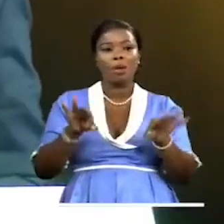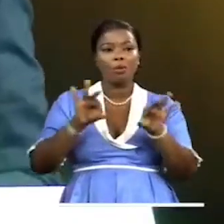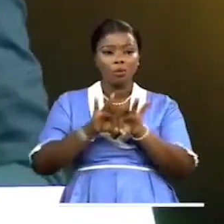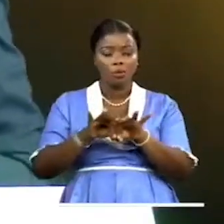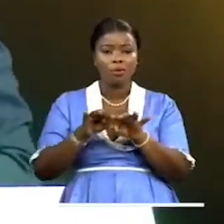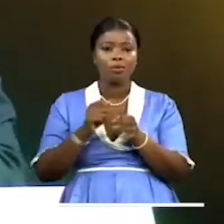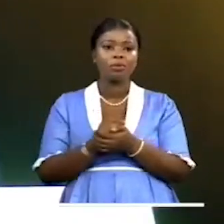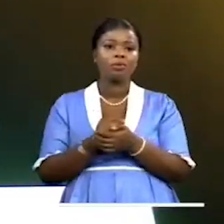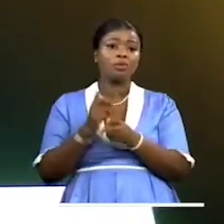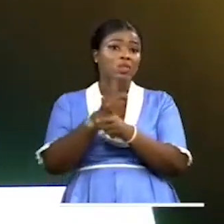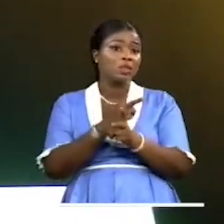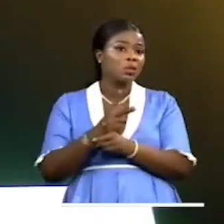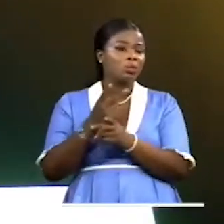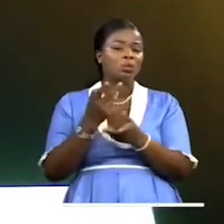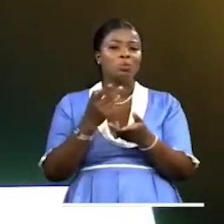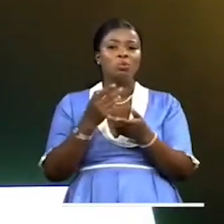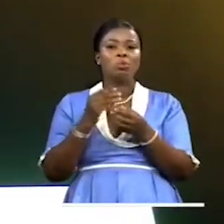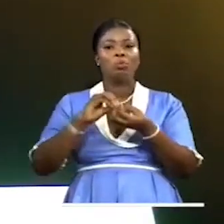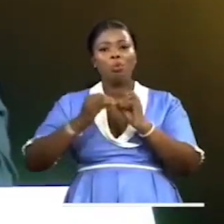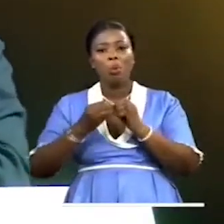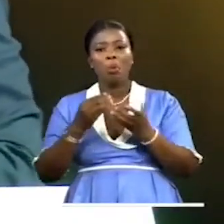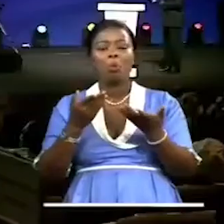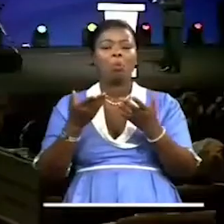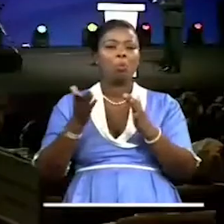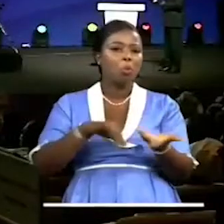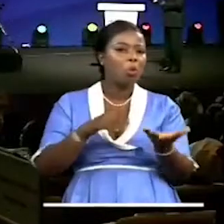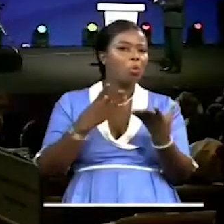l'inséc l'insécurité et le tourisme et le terrorisme